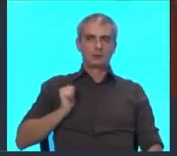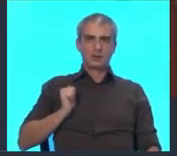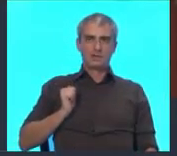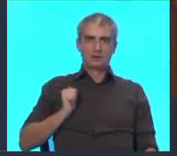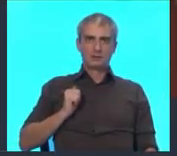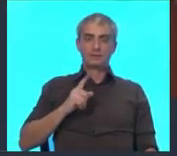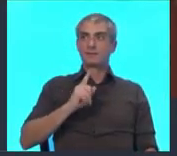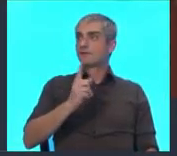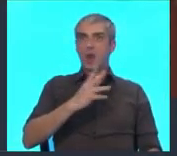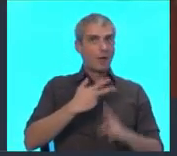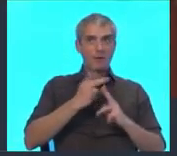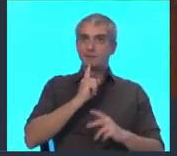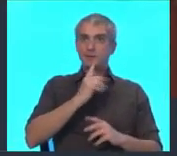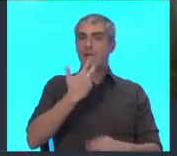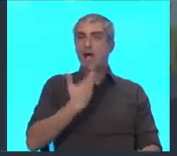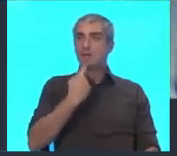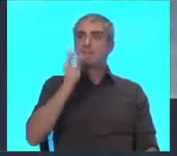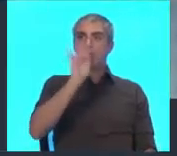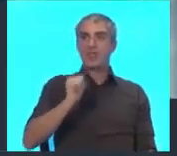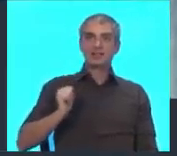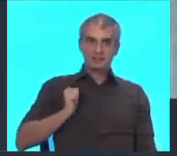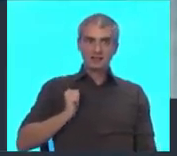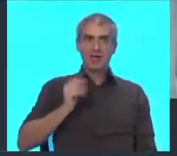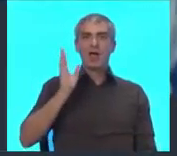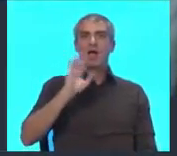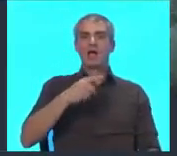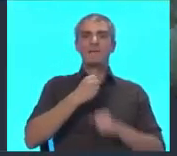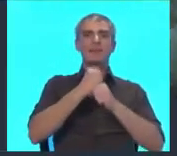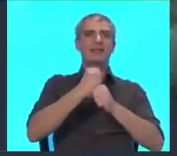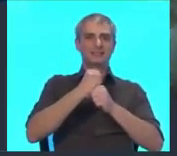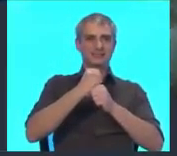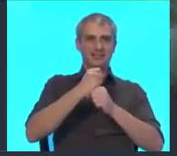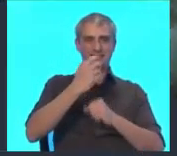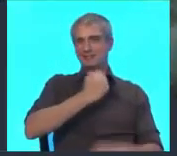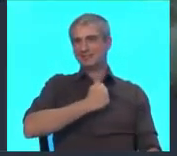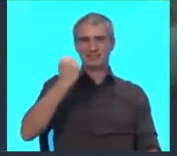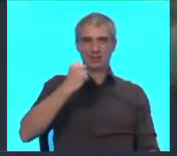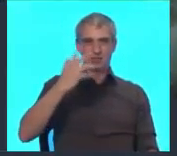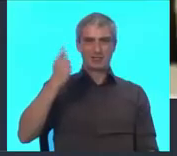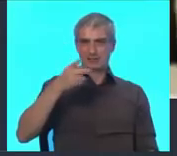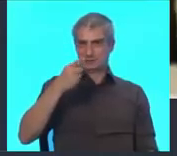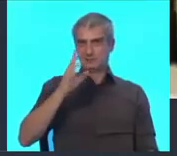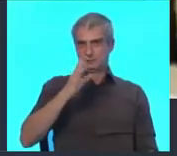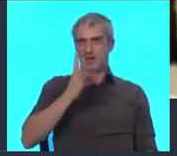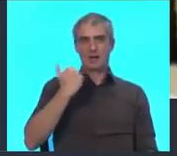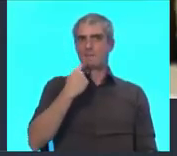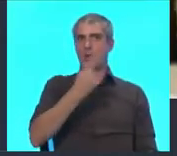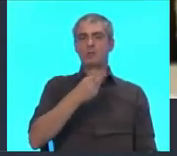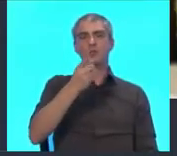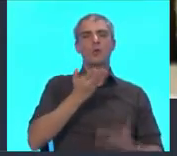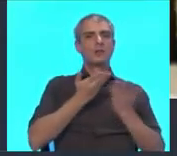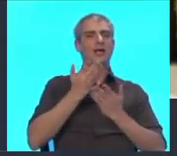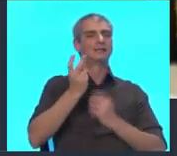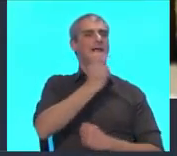לא די באמירות הרבנים כלפי צה"ל, גם לנציג החרדלי במפלגתו של בנט היה היום הלומר. הוא התייחס